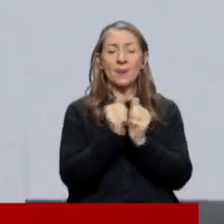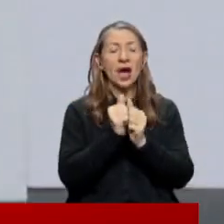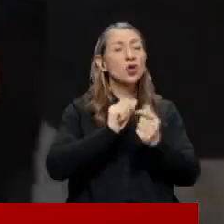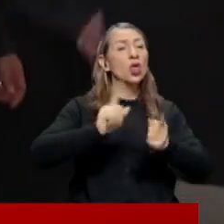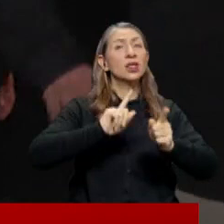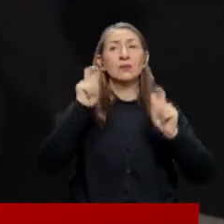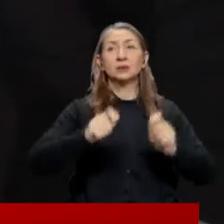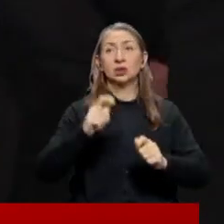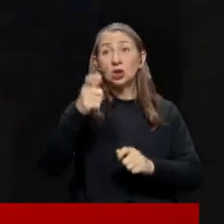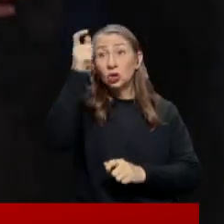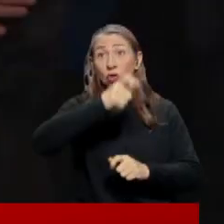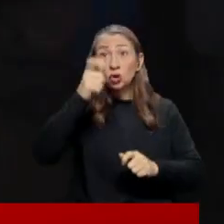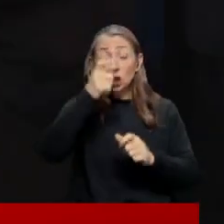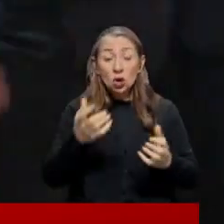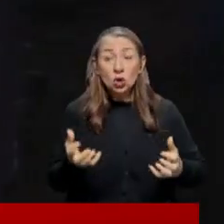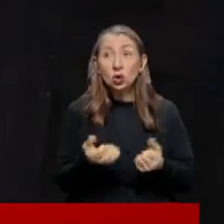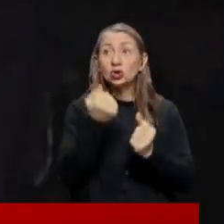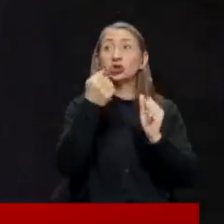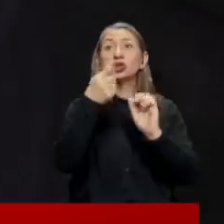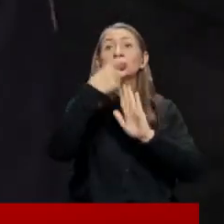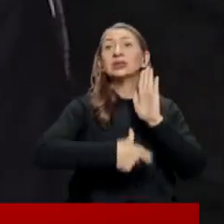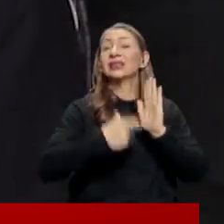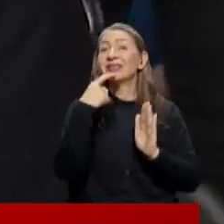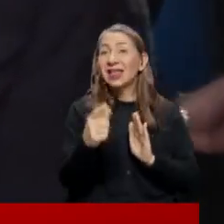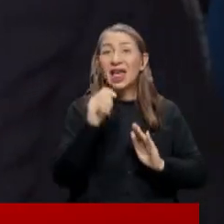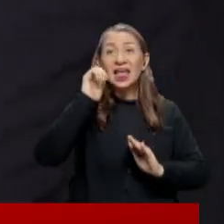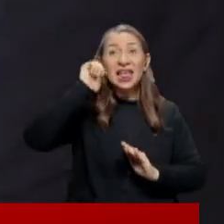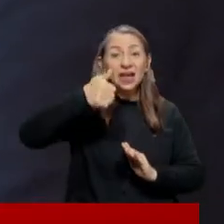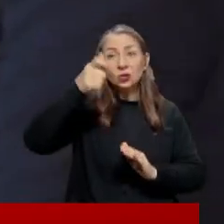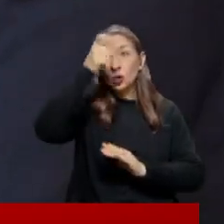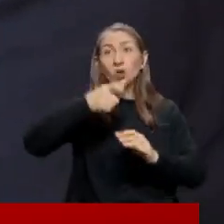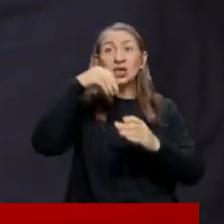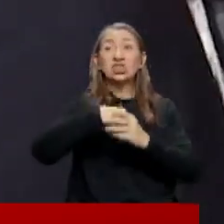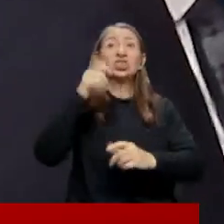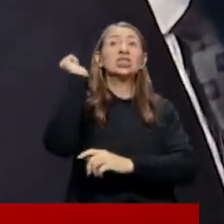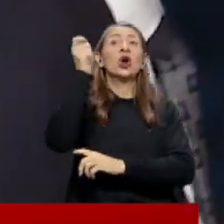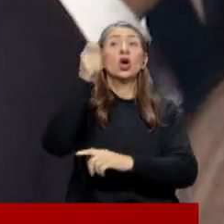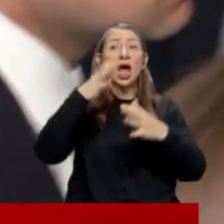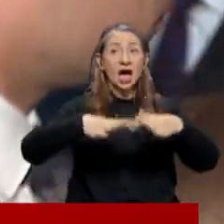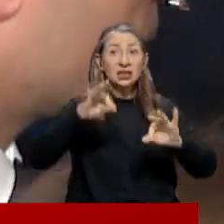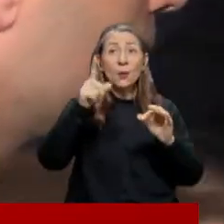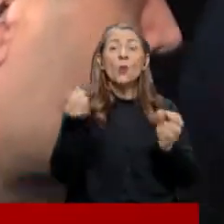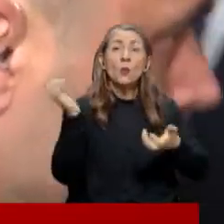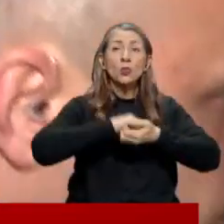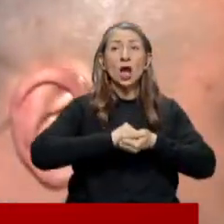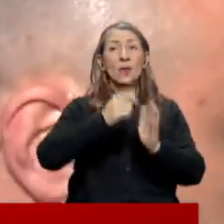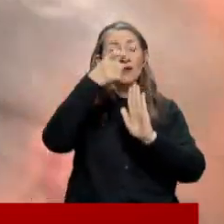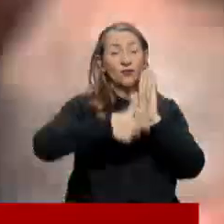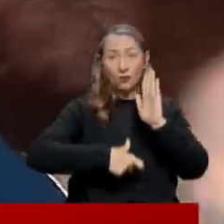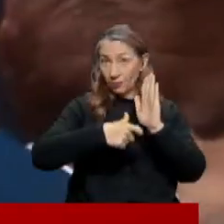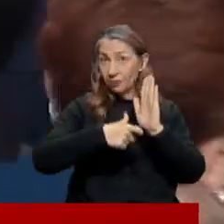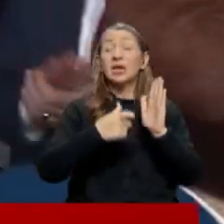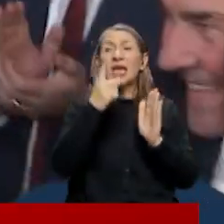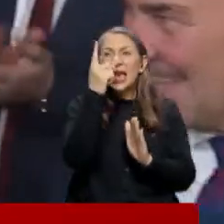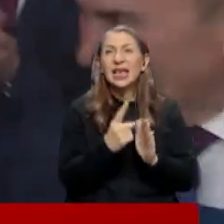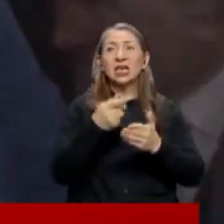mesajı verdiler. Türkiye'nin kurtuluş reçetesi dedikleri yarının Türkiye'si için sloganıyla hazırlanan mutabakat metni ilk